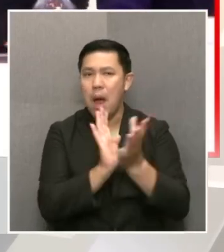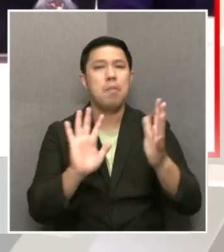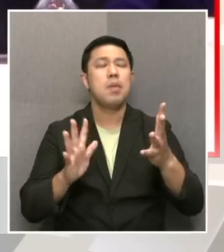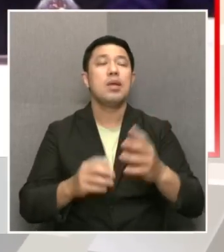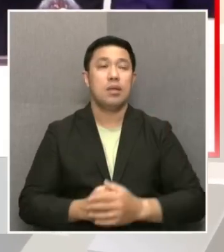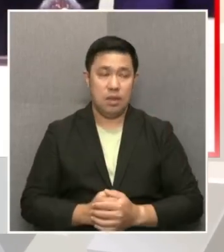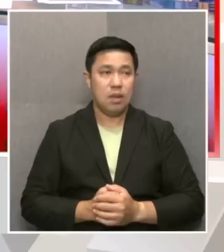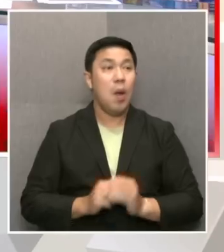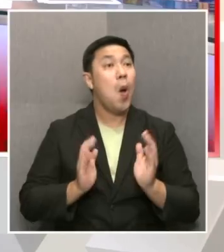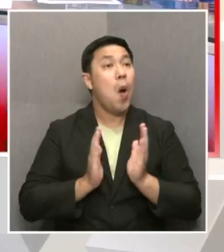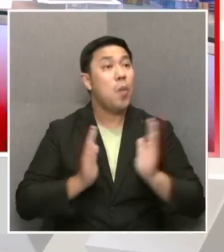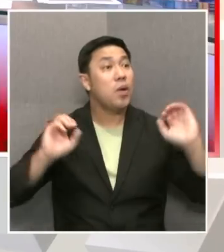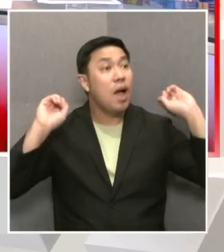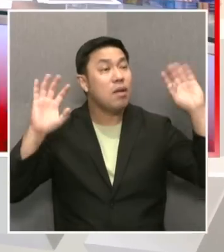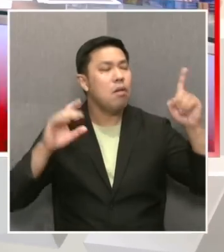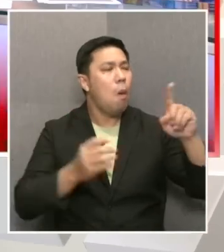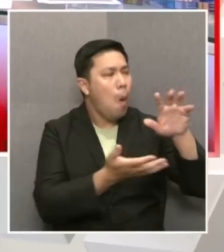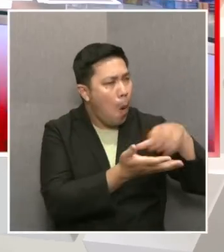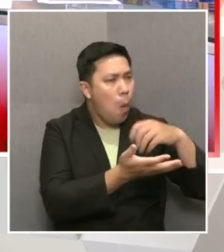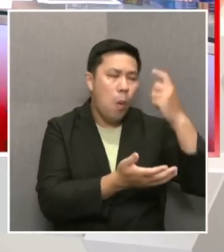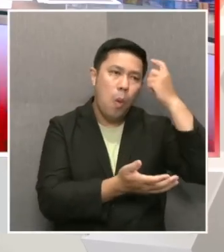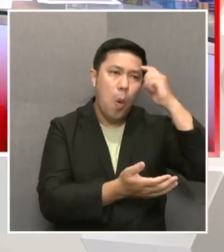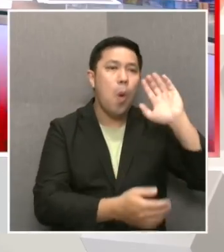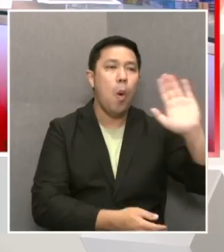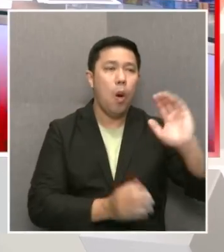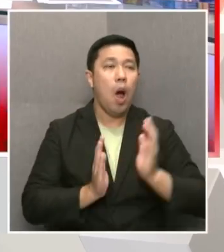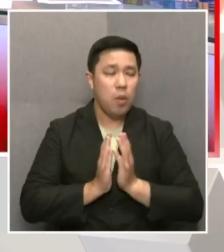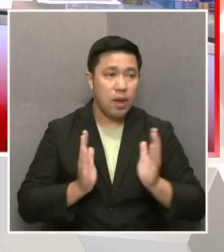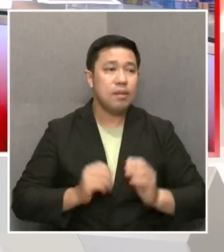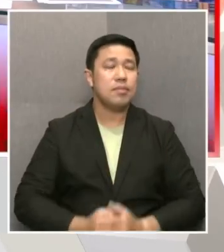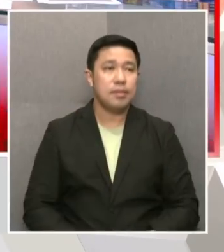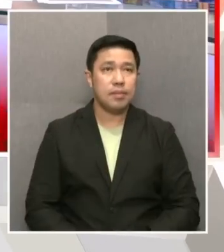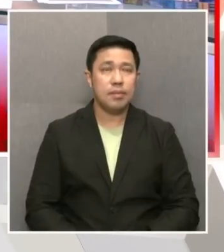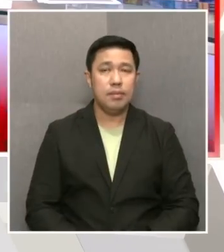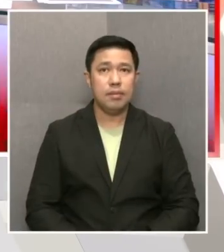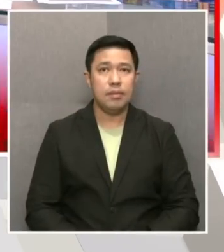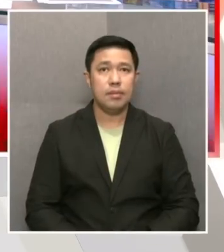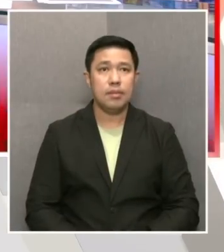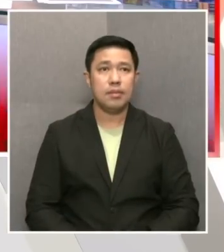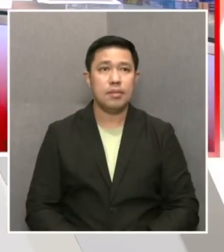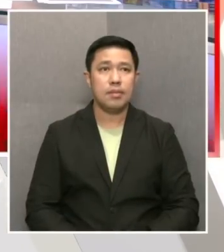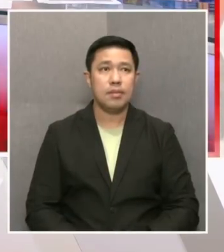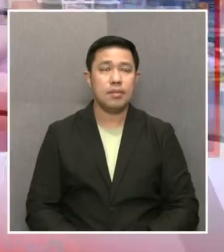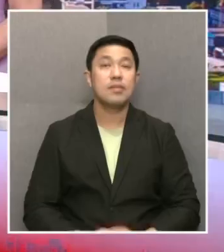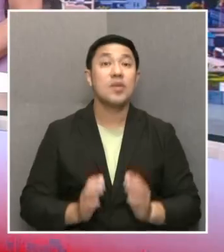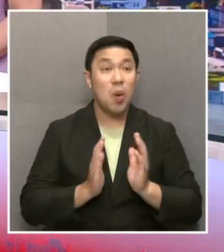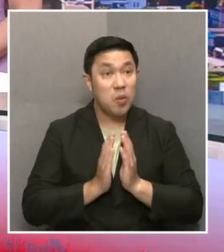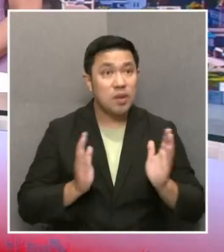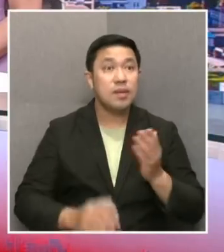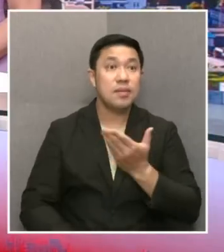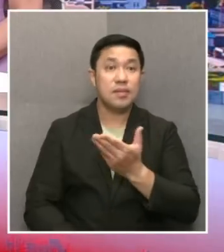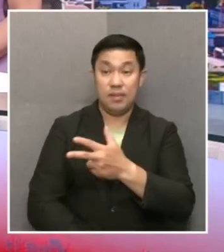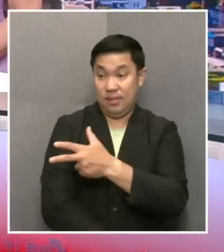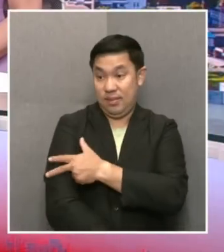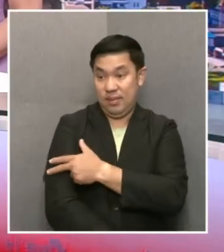ะวันนี้ขอบพระคุณอาจารย์มากสำหรับมุมมองการวิเคราะห์นะคะ ค่ะขอบคุณนะคะ ครับยินดีครับสวัสดีครับ ขอบพระคุณค่ะดร.